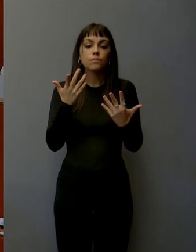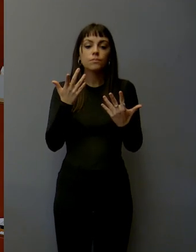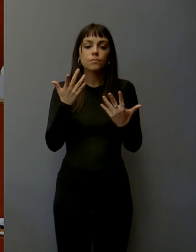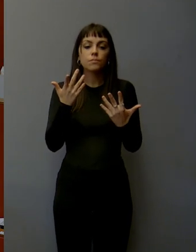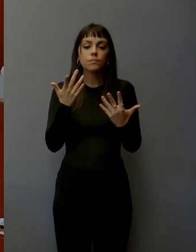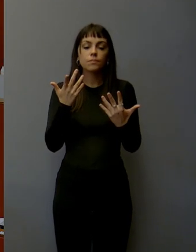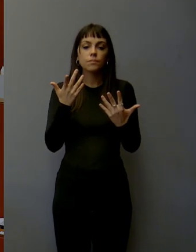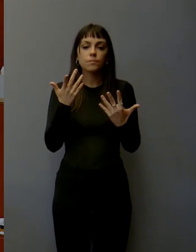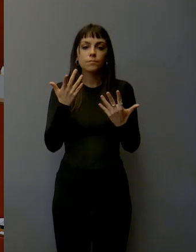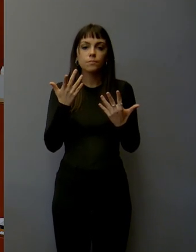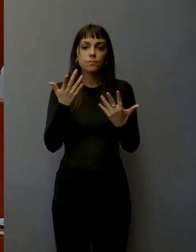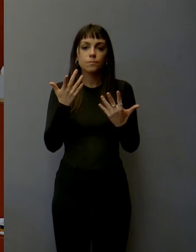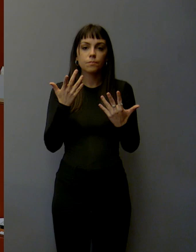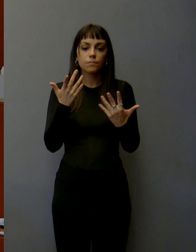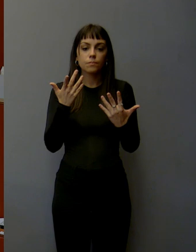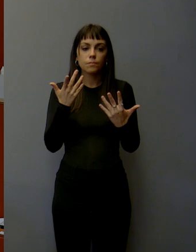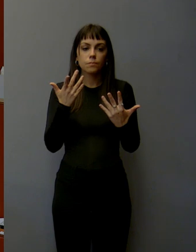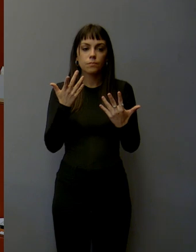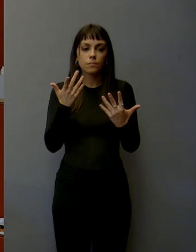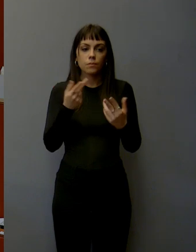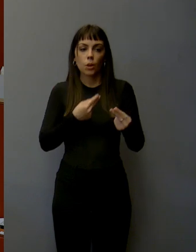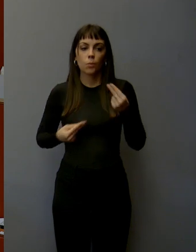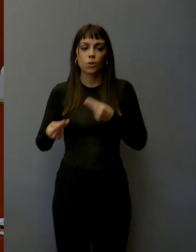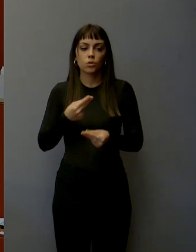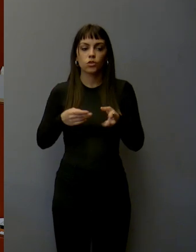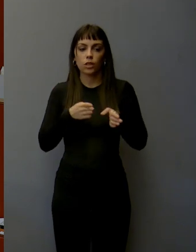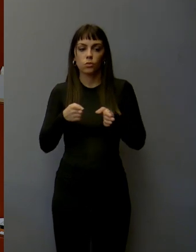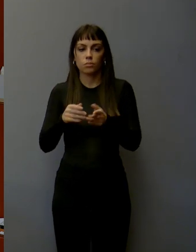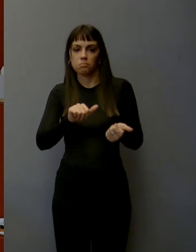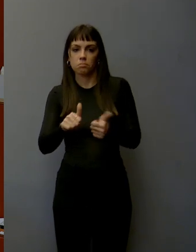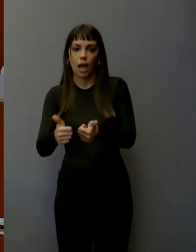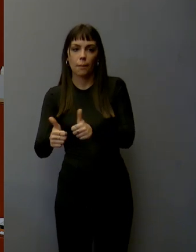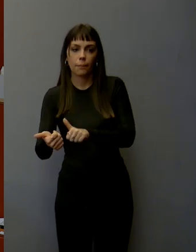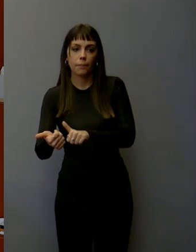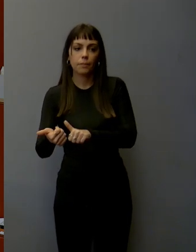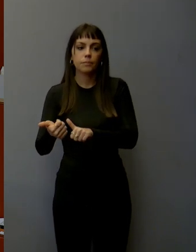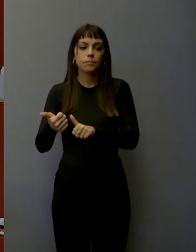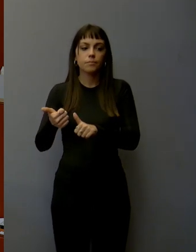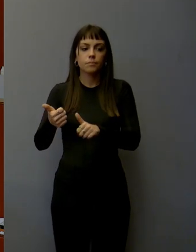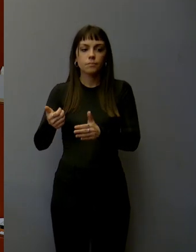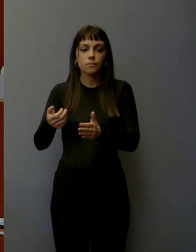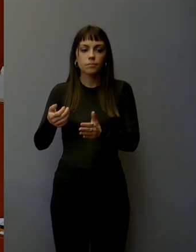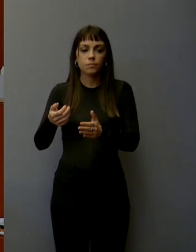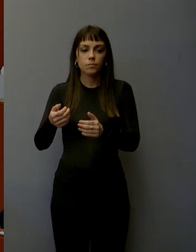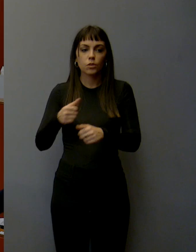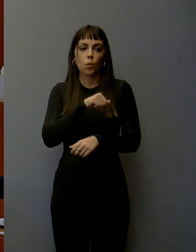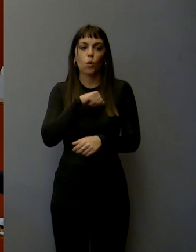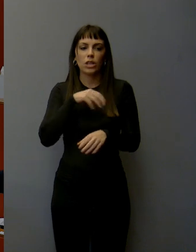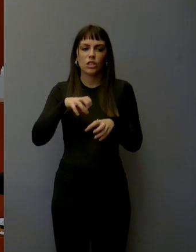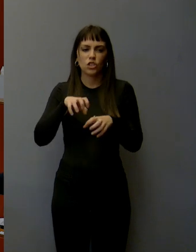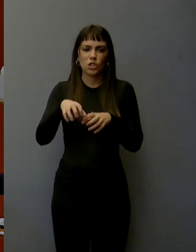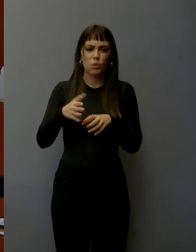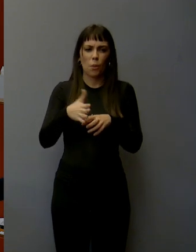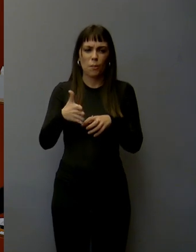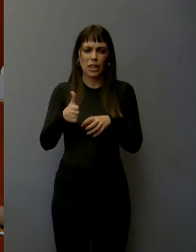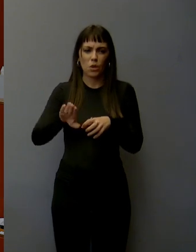rurali del Municipio Ponente neanche parlato e discusso la consigliera Bruzzone io ritengo che sia noi riteniamo che sia davvero importante